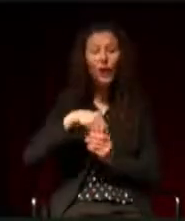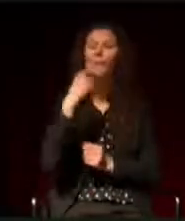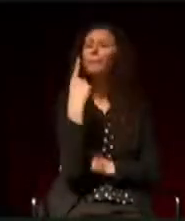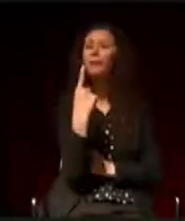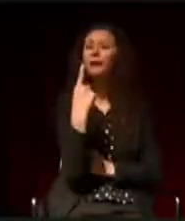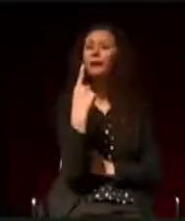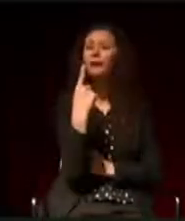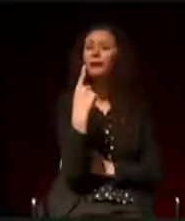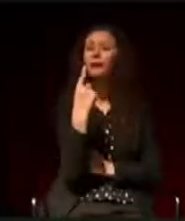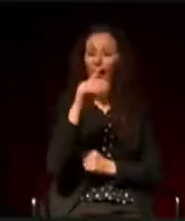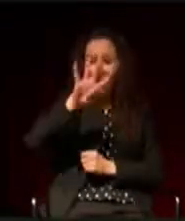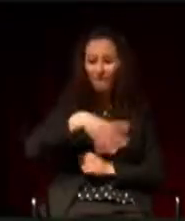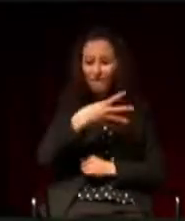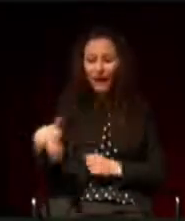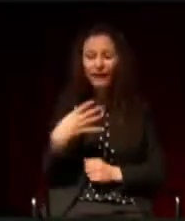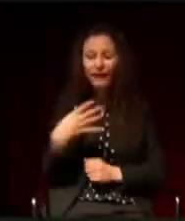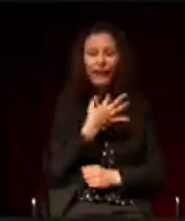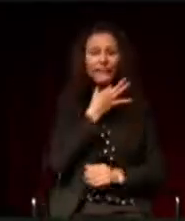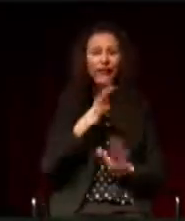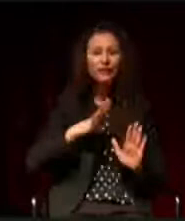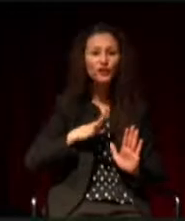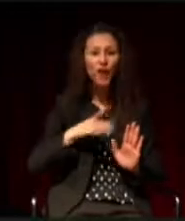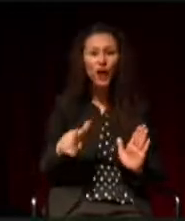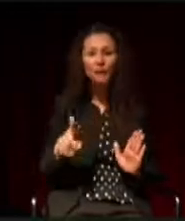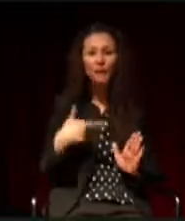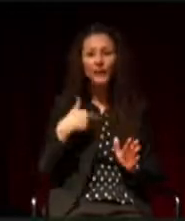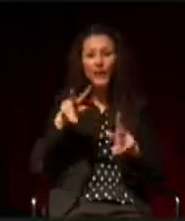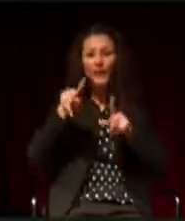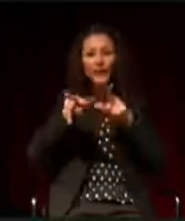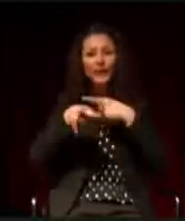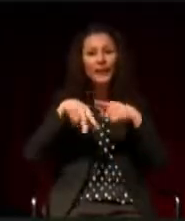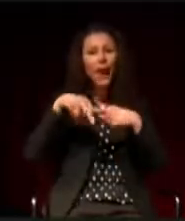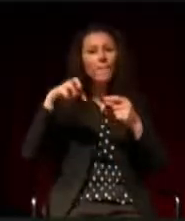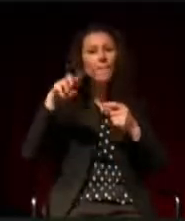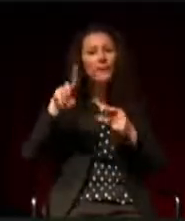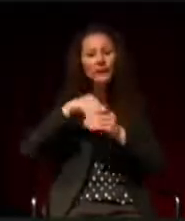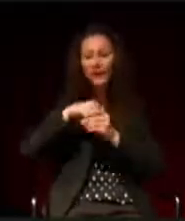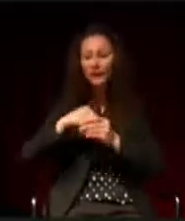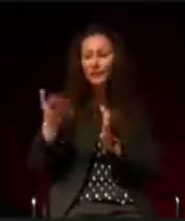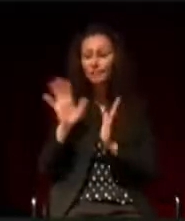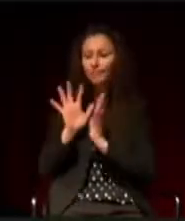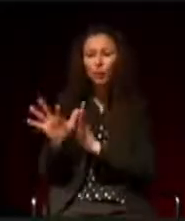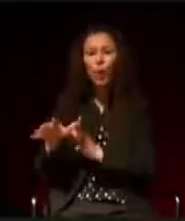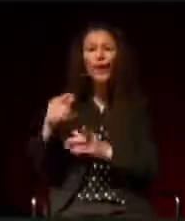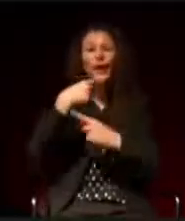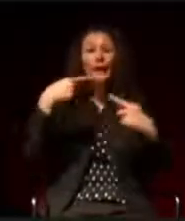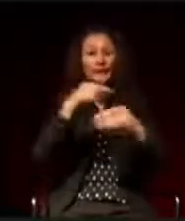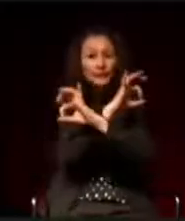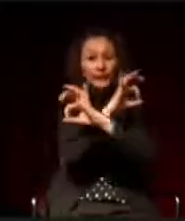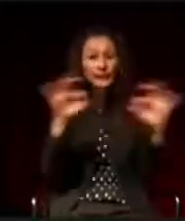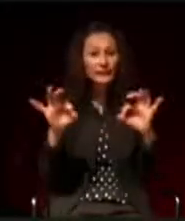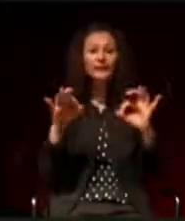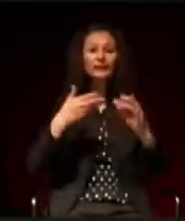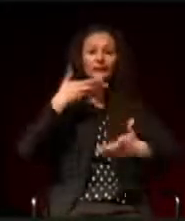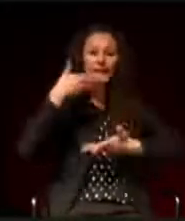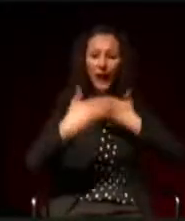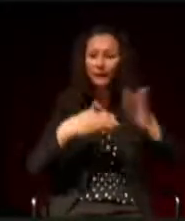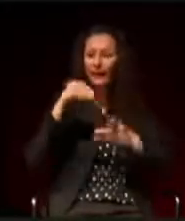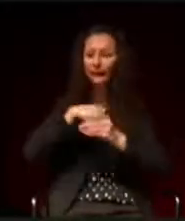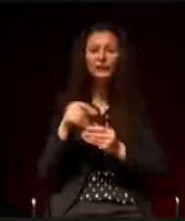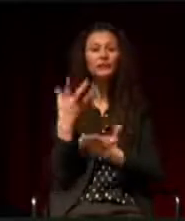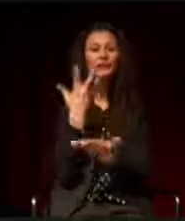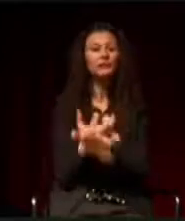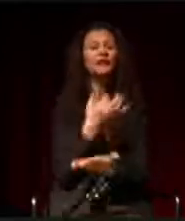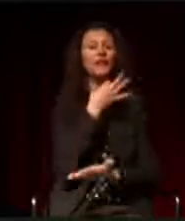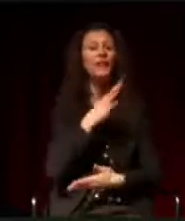bir envantere ihtiyacımız var. Bizim yapı stoğumuzu tanımaya, doğru dürüst, eksiksiz tarif etmeye ihtiyacımız var